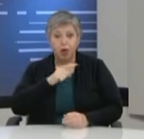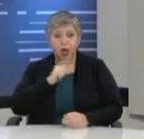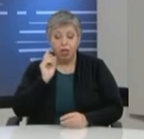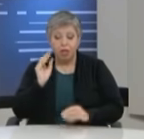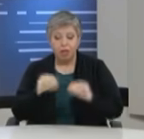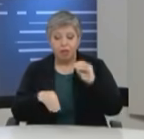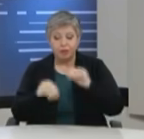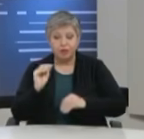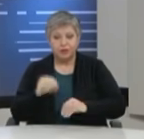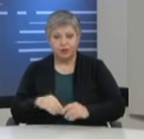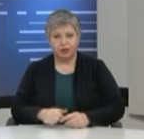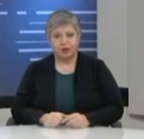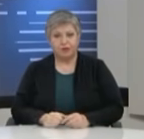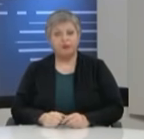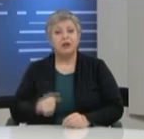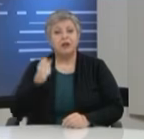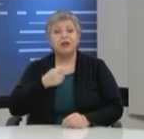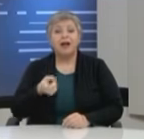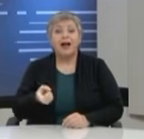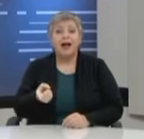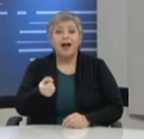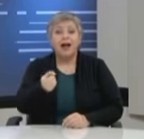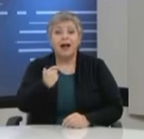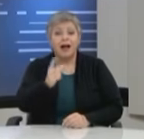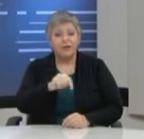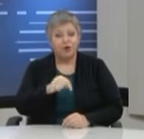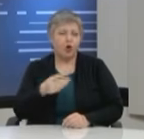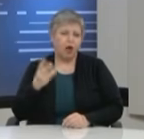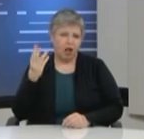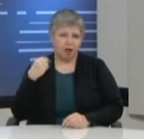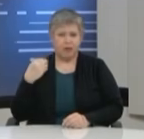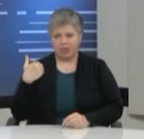Και αύριο, καθώς αύριο θα γίνει η ονομαστική ψηφοφορία, πληροφορήθηκα.